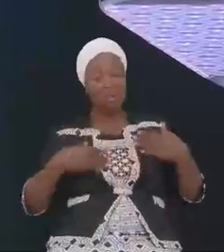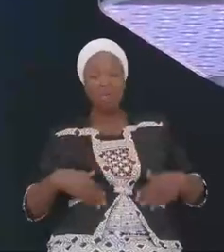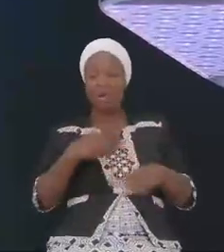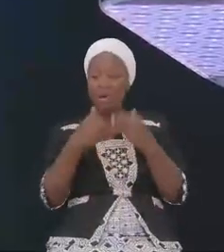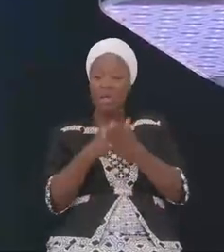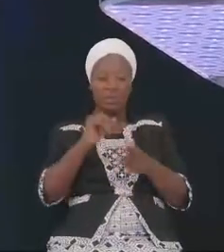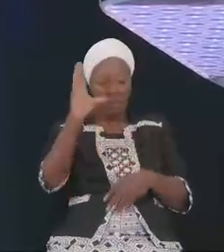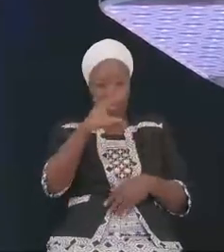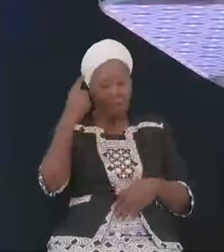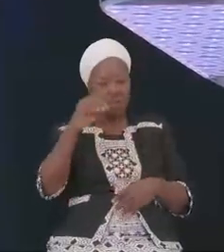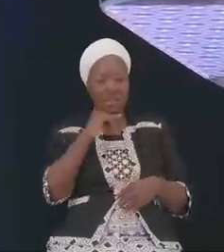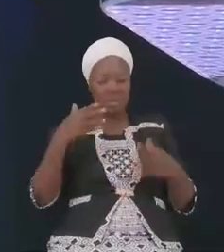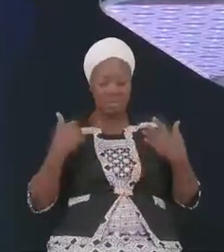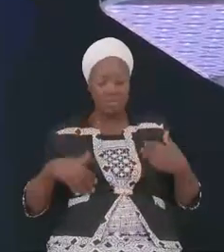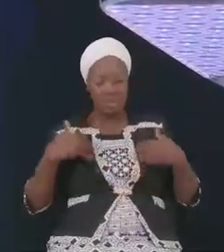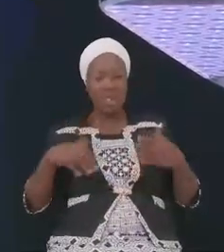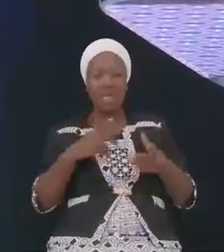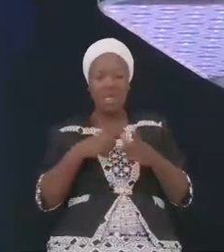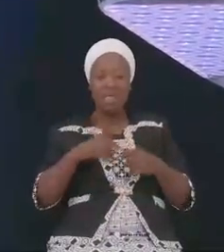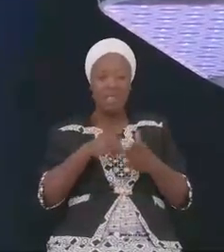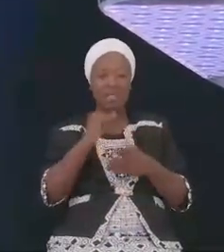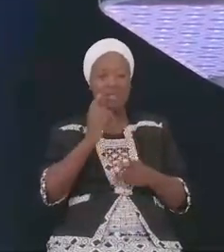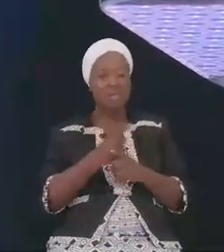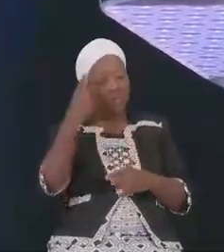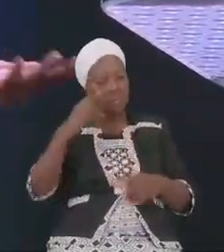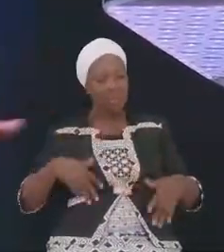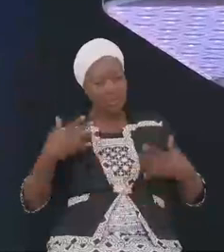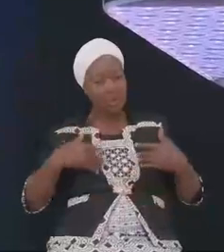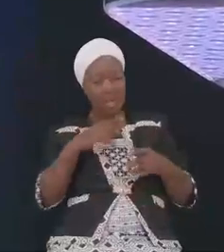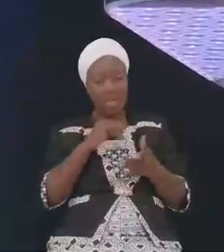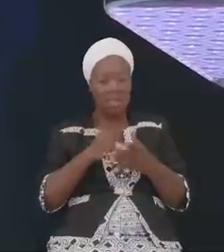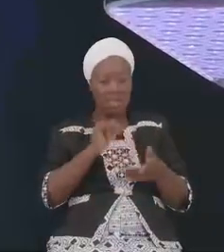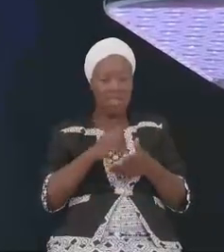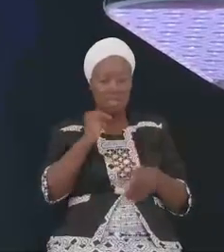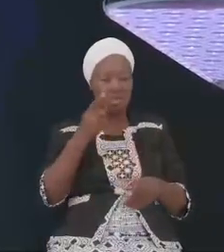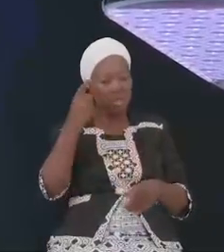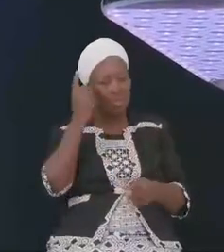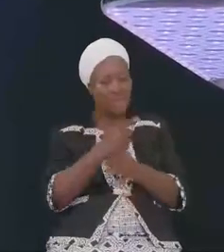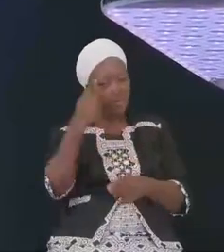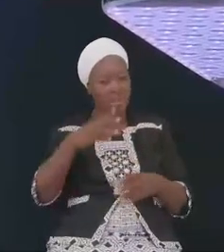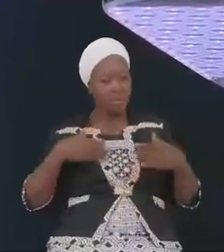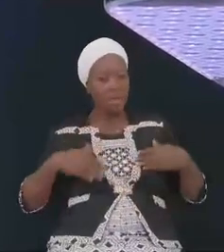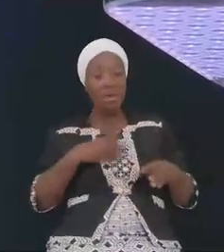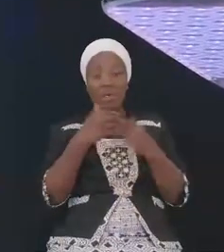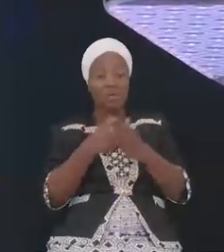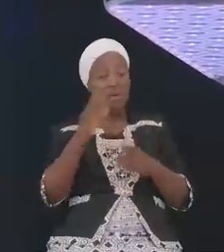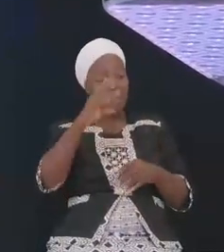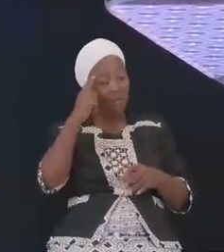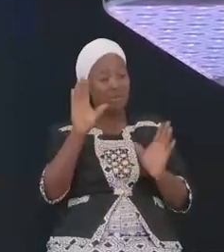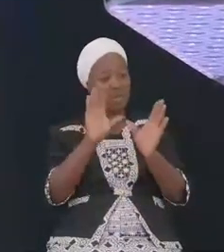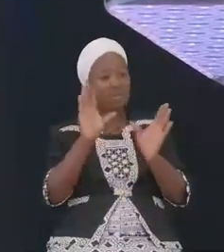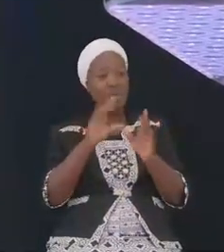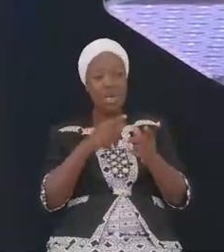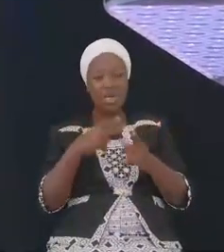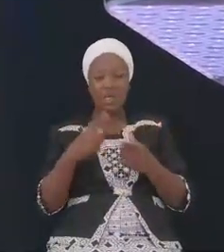cherche, c'est les habits pour le corps. Tout ce qu'on cherche, c'est le diplôme pour le boulot. Et le boulot, c'est pour